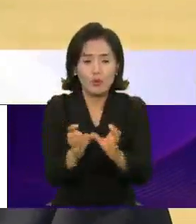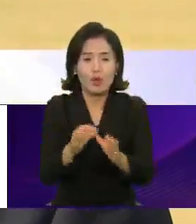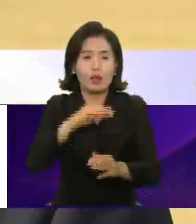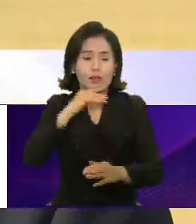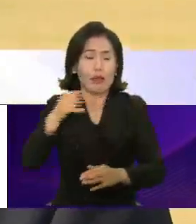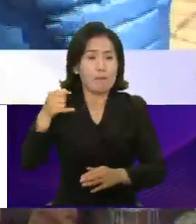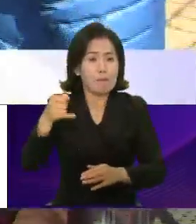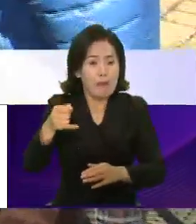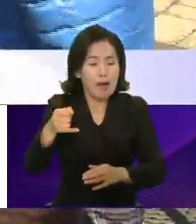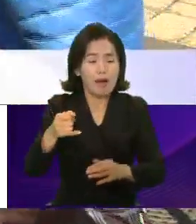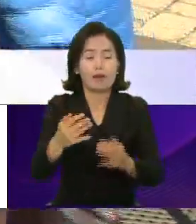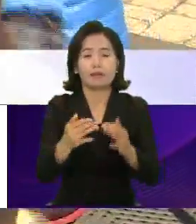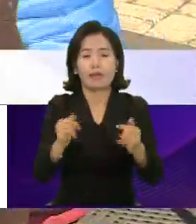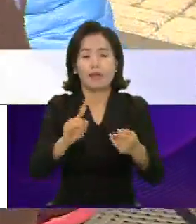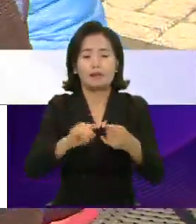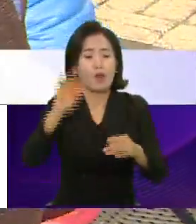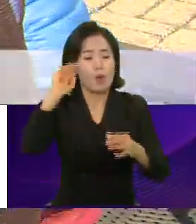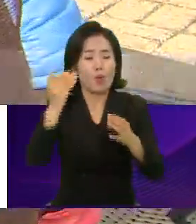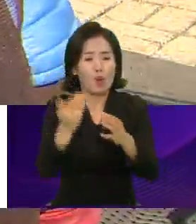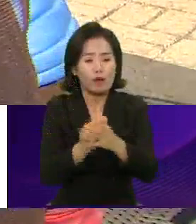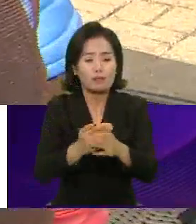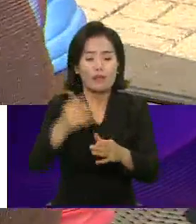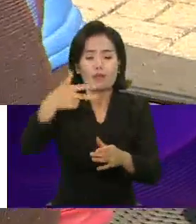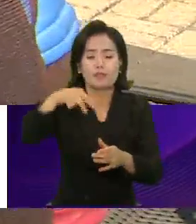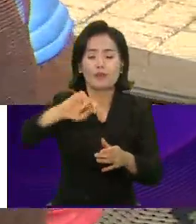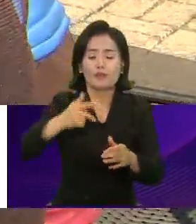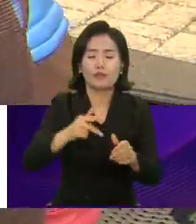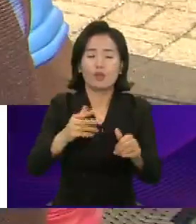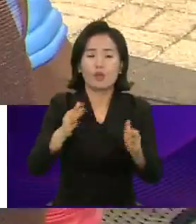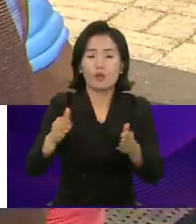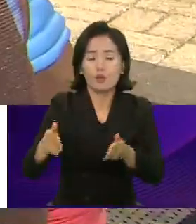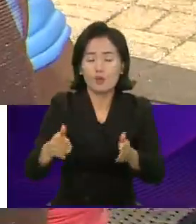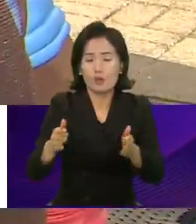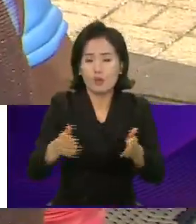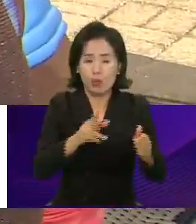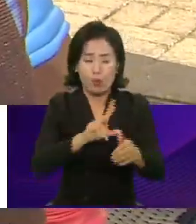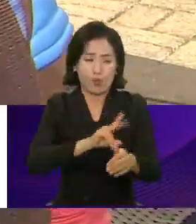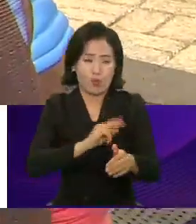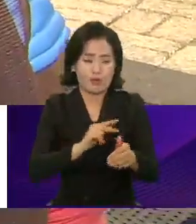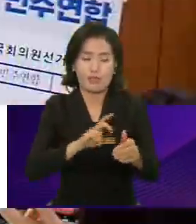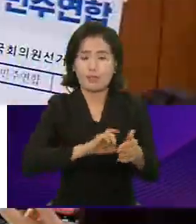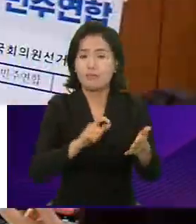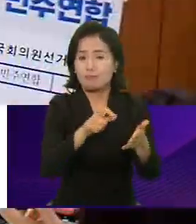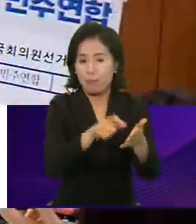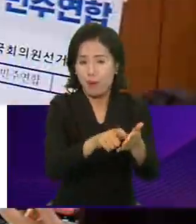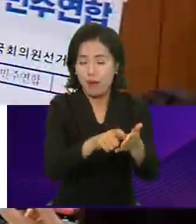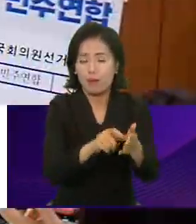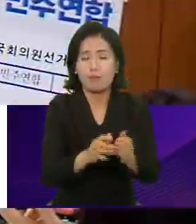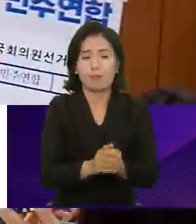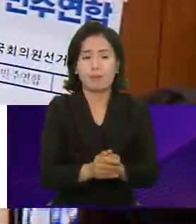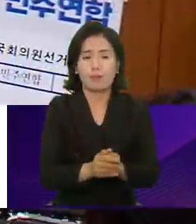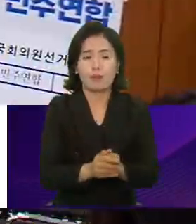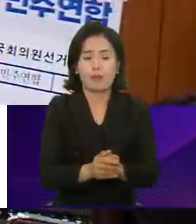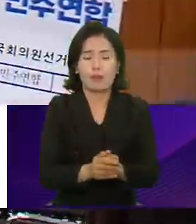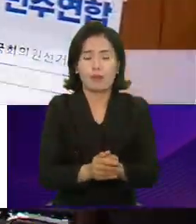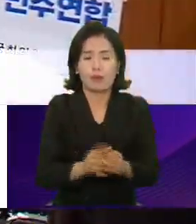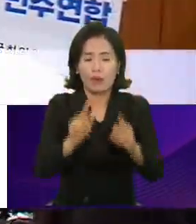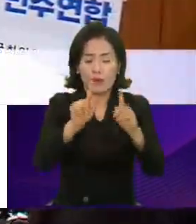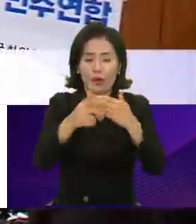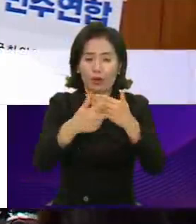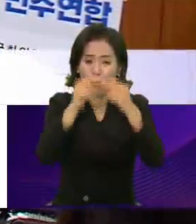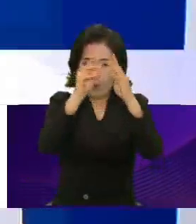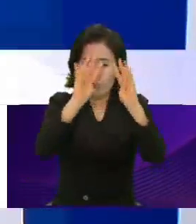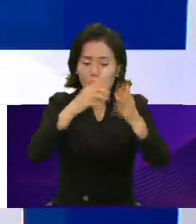전남 도의원을 지낸 화순 출신 전종덕 전 전남 도의원이 이름을 올렸습니다. 또 의대 정원 확대에